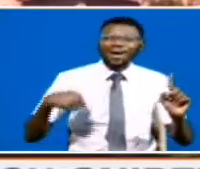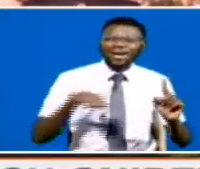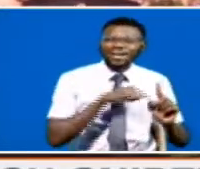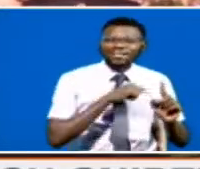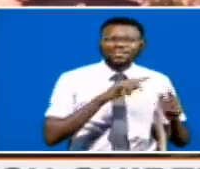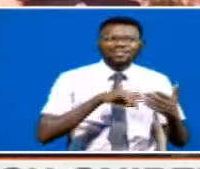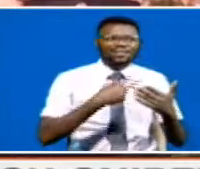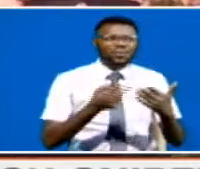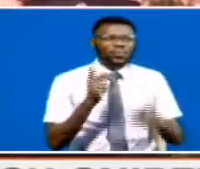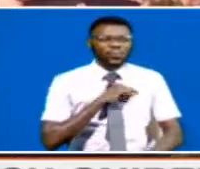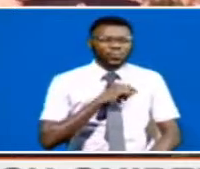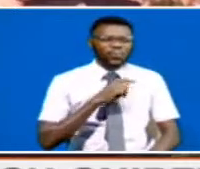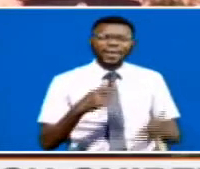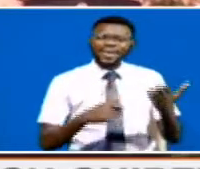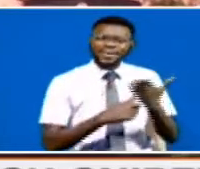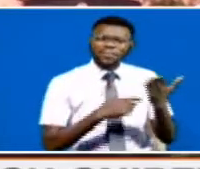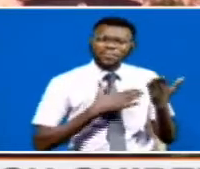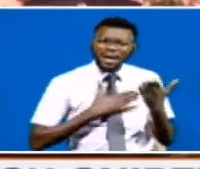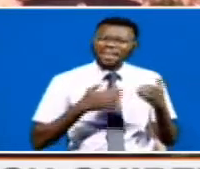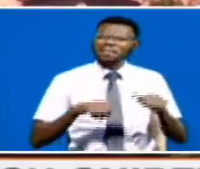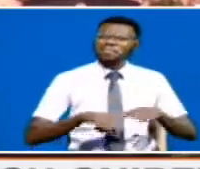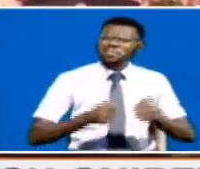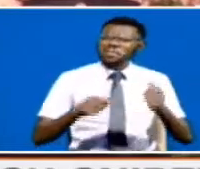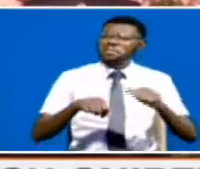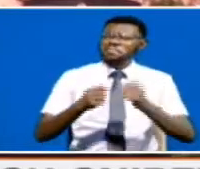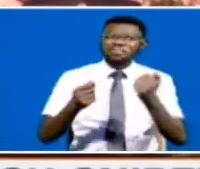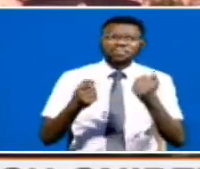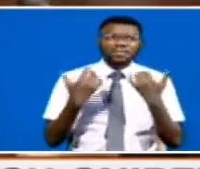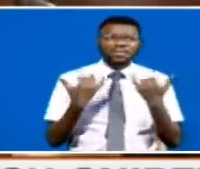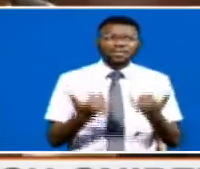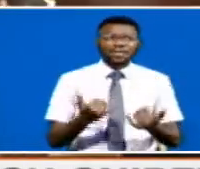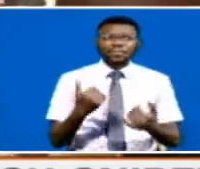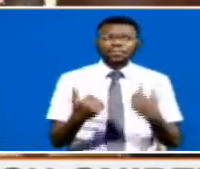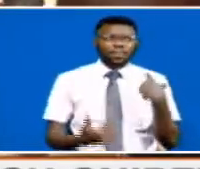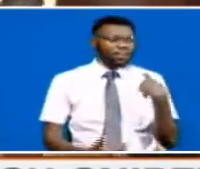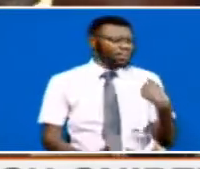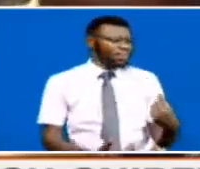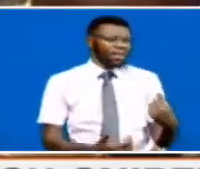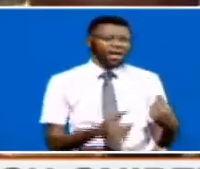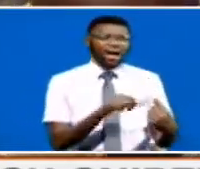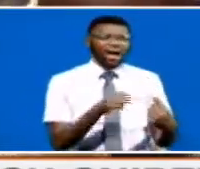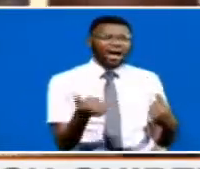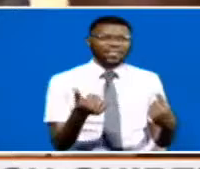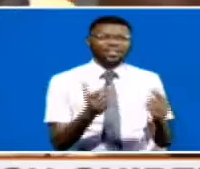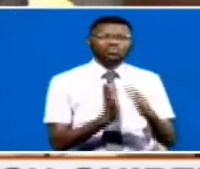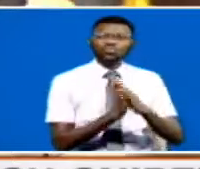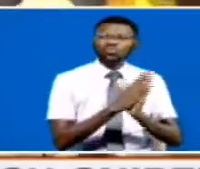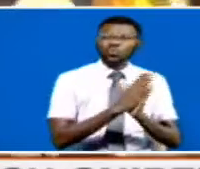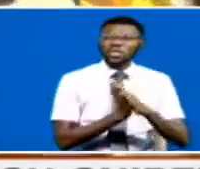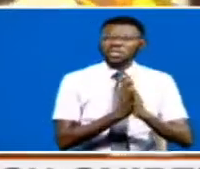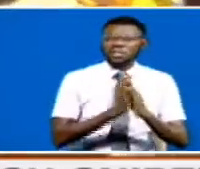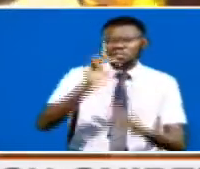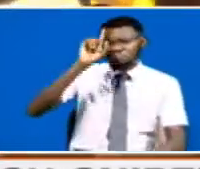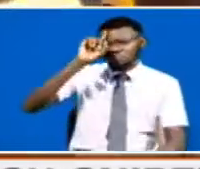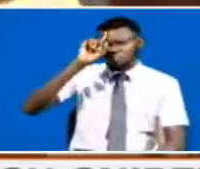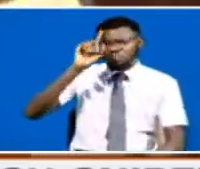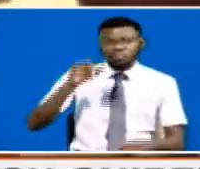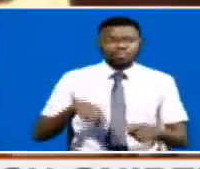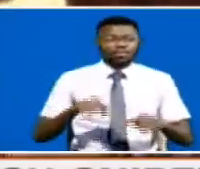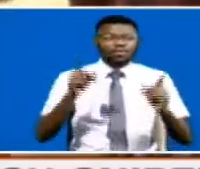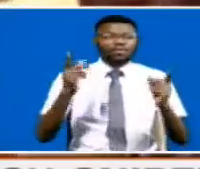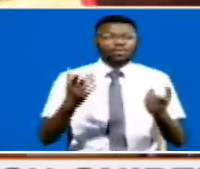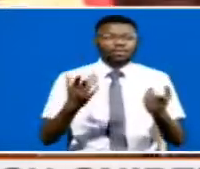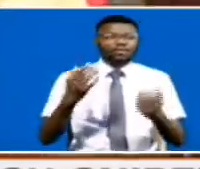Wamejaribu kutuharibia majina, wameshindwa. Wamekuja na ingine ya juzi. Gavana Kawira amekana hayo wakati akiongoza maombi